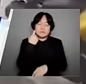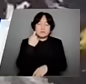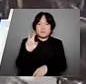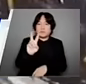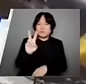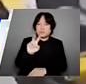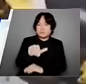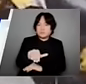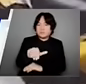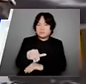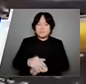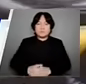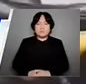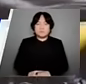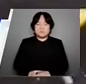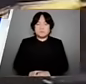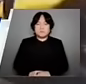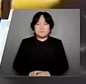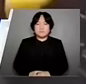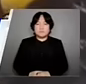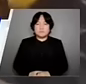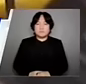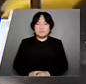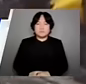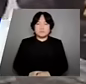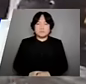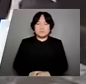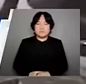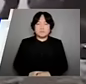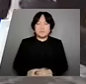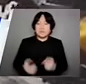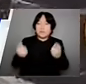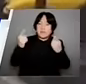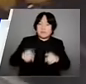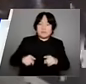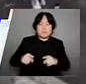ito, bumagsak ang lona dahil sa matinding ihip ng hangin.